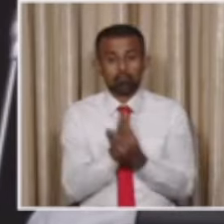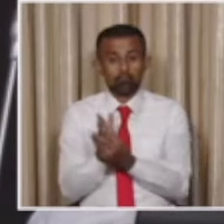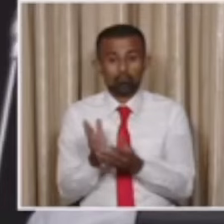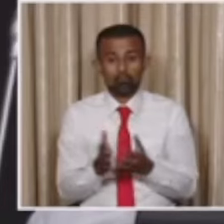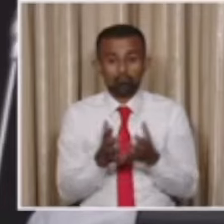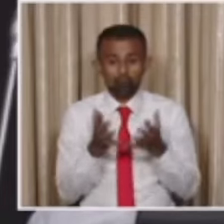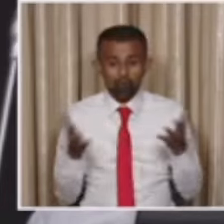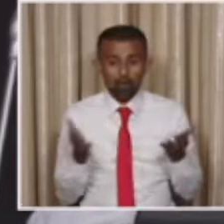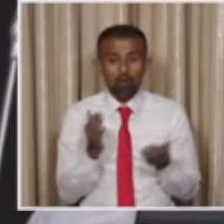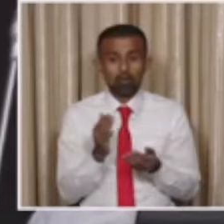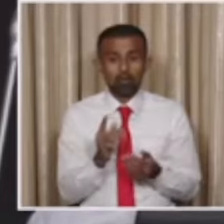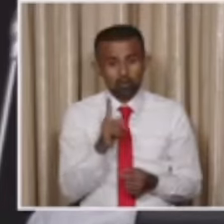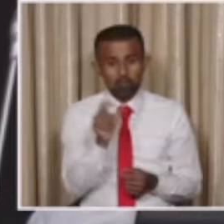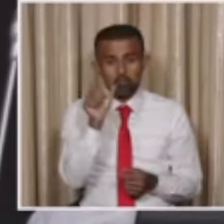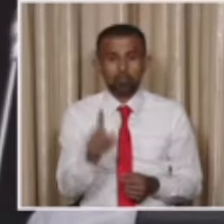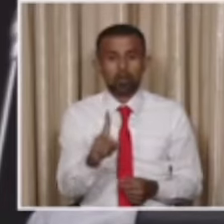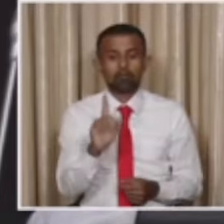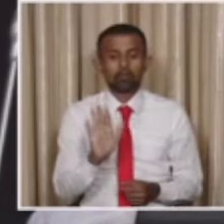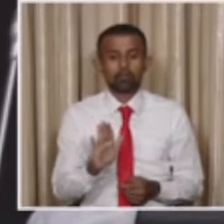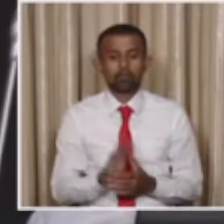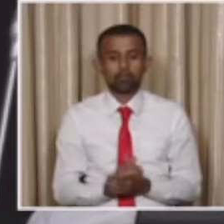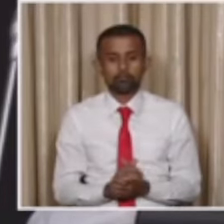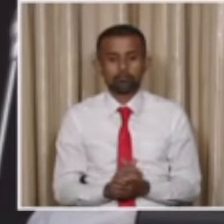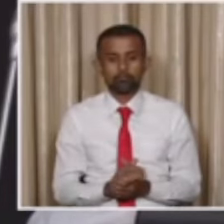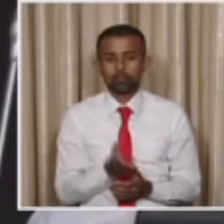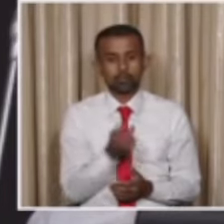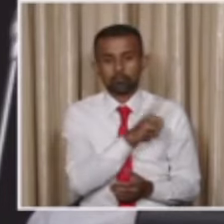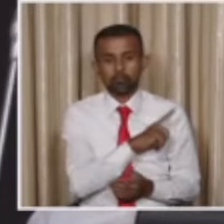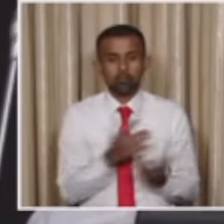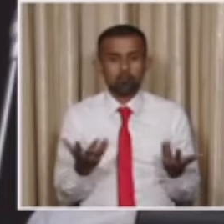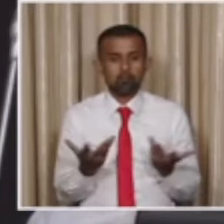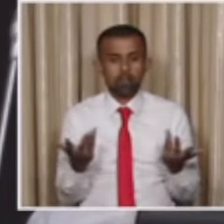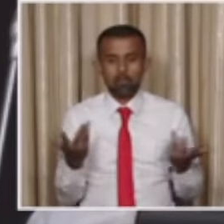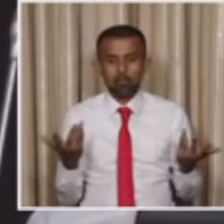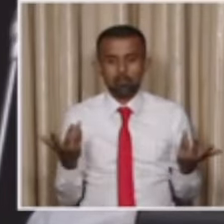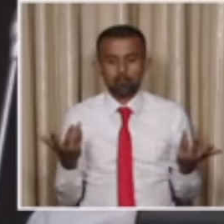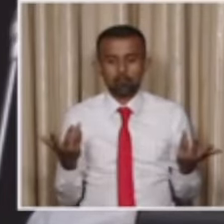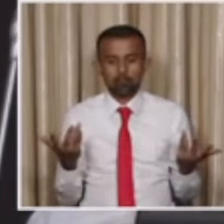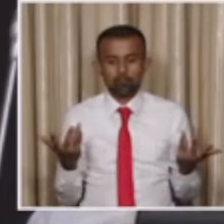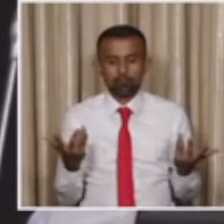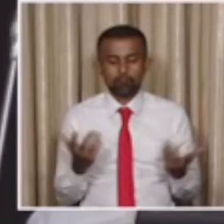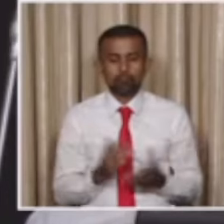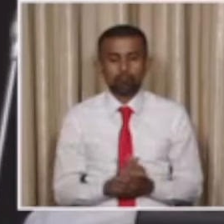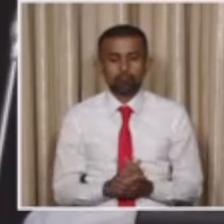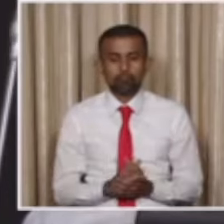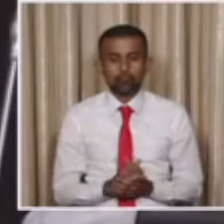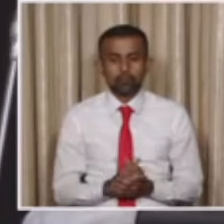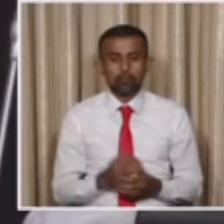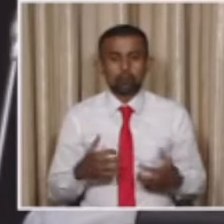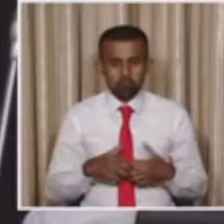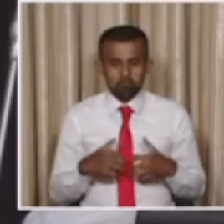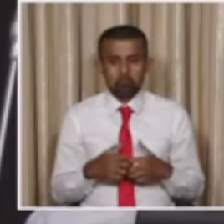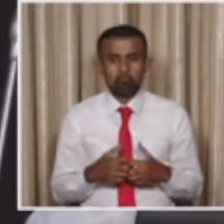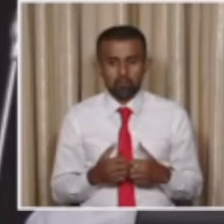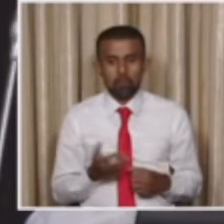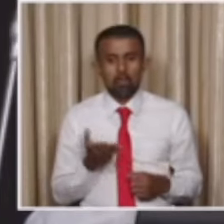මං කිව්වේ එකනේ ඒක කරන්න පුළුවන් එයාට විතරයි. එන කාටවත් ඒක කරන්න බෑ. ඒ නිසා මෙතන ලොකු ගැටලුවක් තියෙනවා